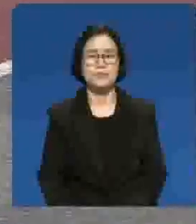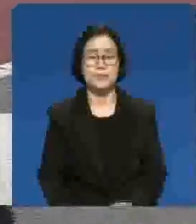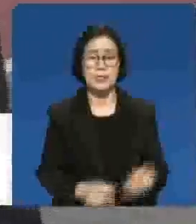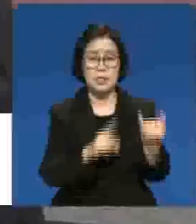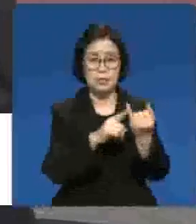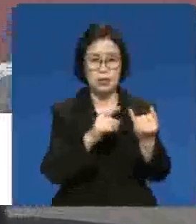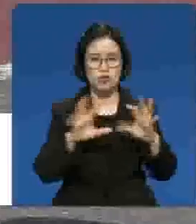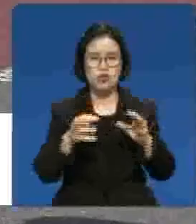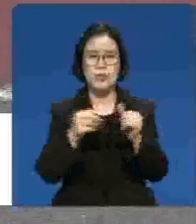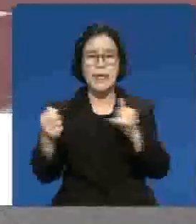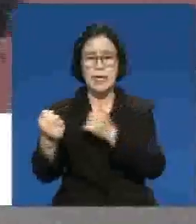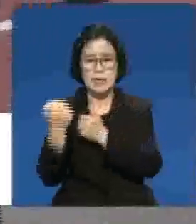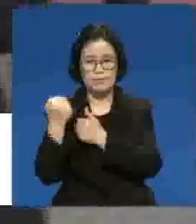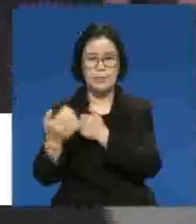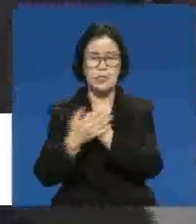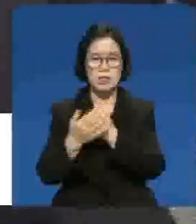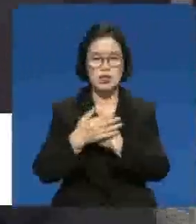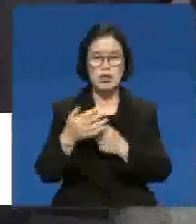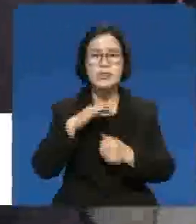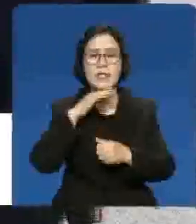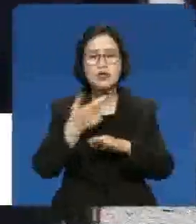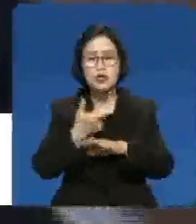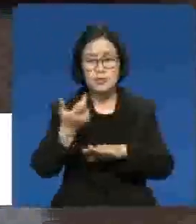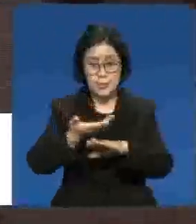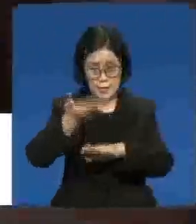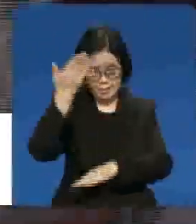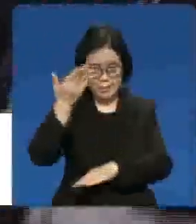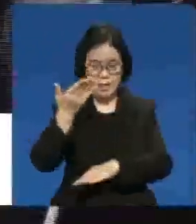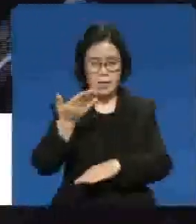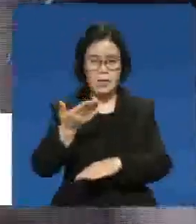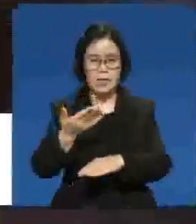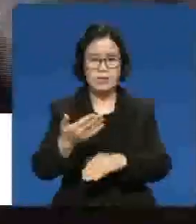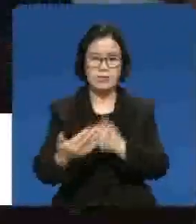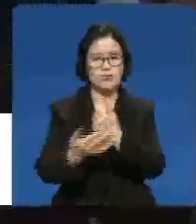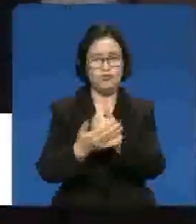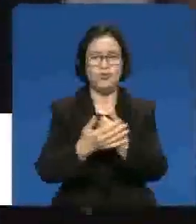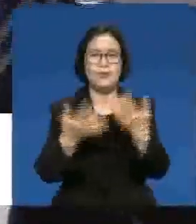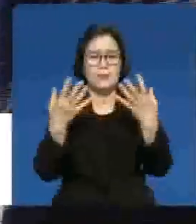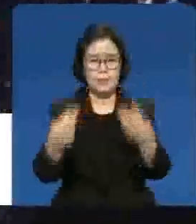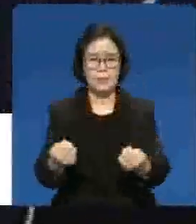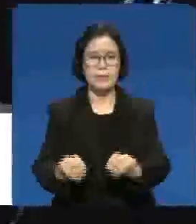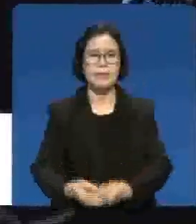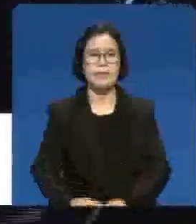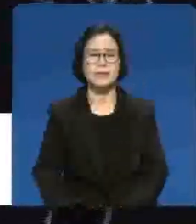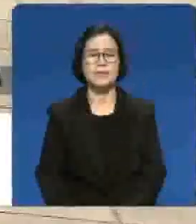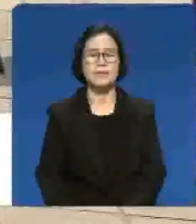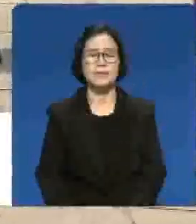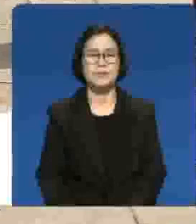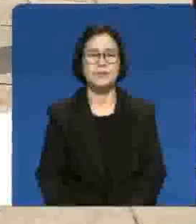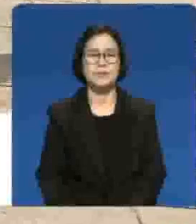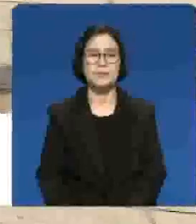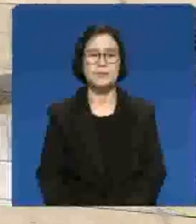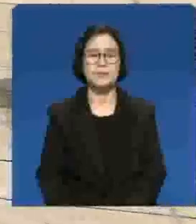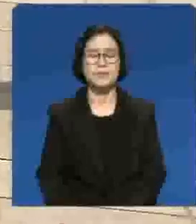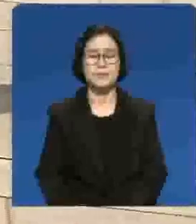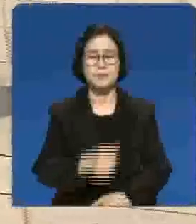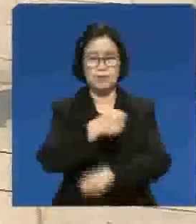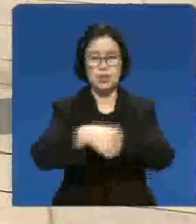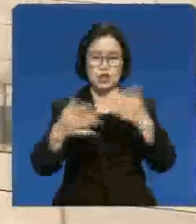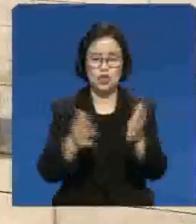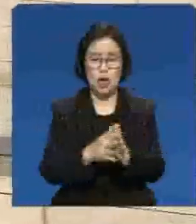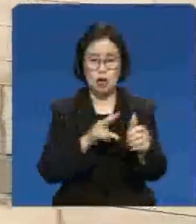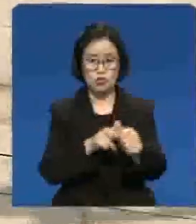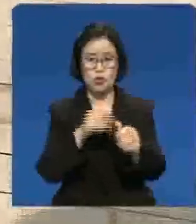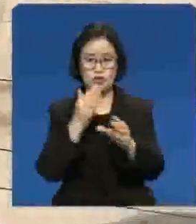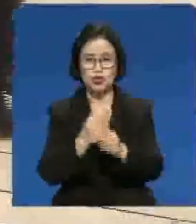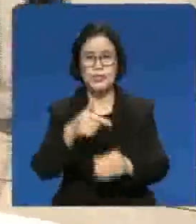의원은 국민의힘 지지층과 60대 이상에서 상대적으로 높은 지지를 얻었습니다. 민주당 후보